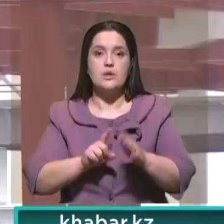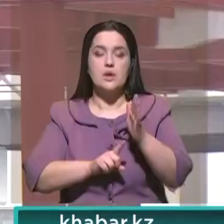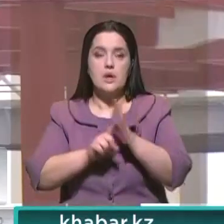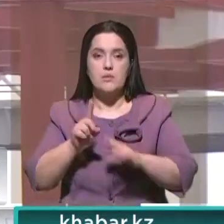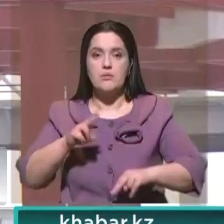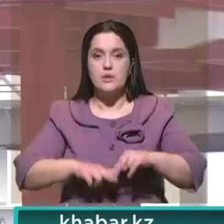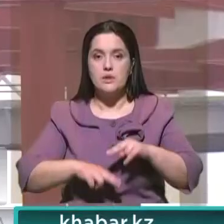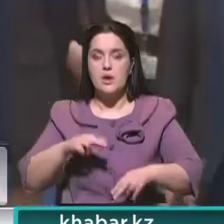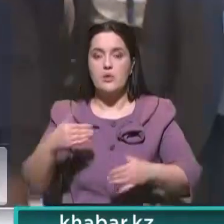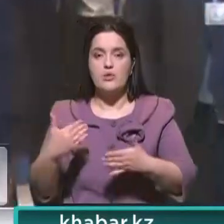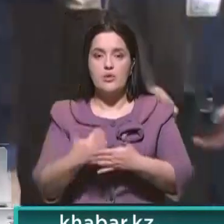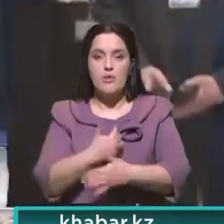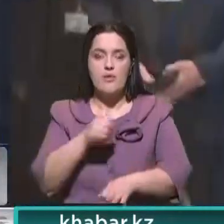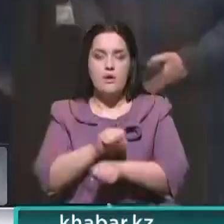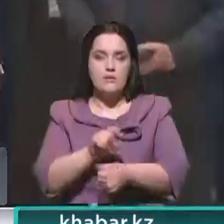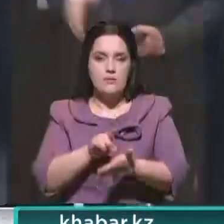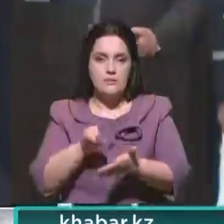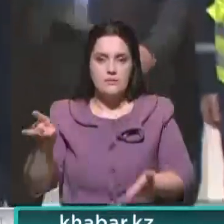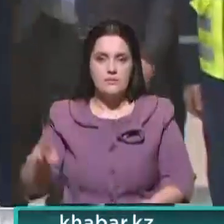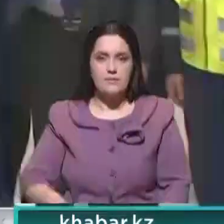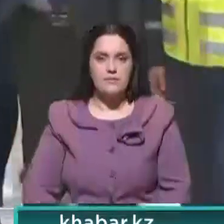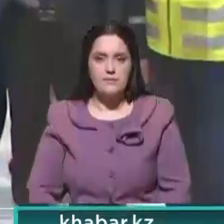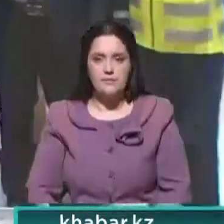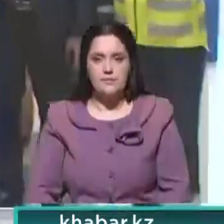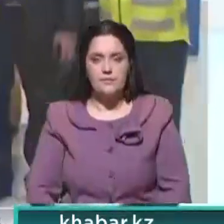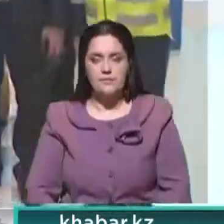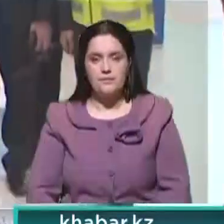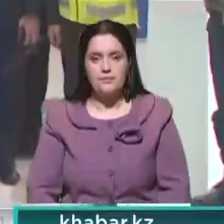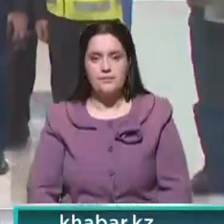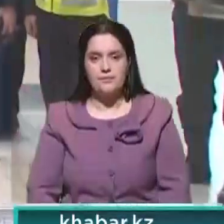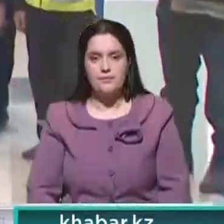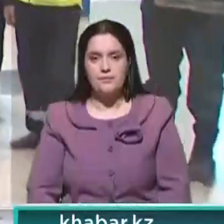строительству нового терминала. Карлыгаш Минаякова, Алмаурозбаева, Кинжи Амраев, Хабар, Алматы.